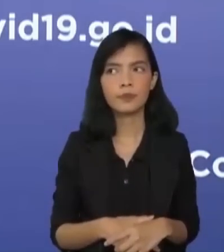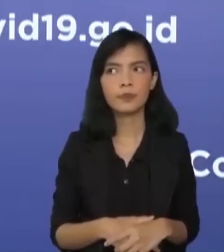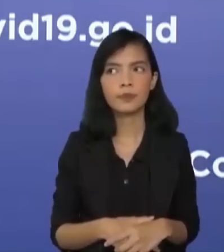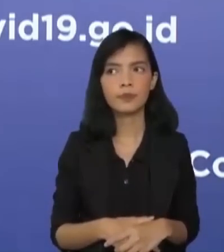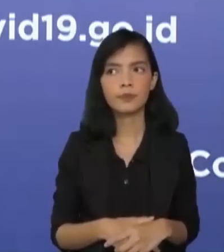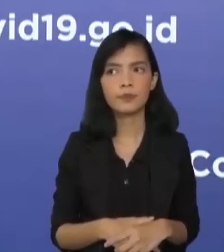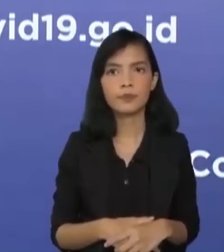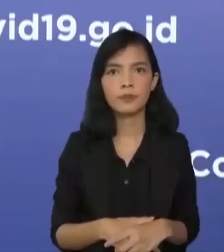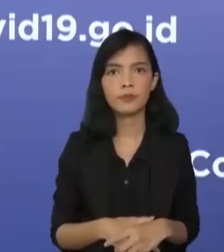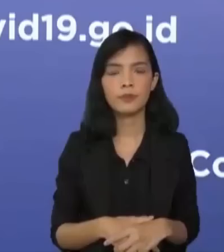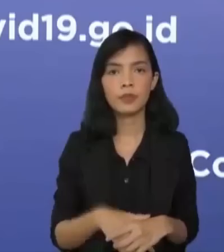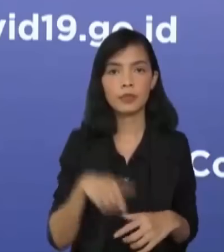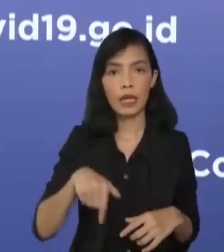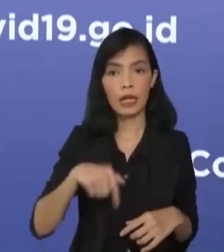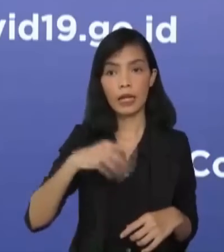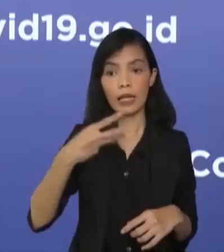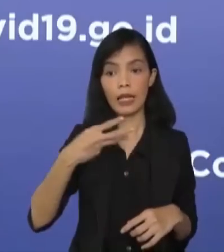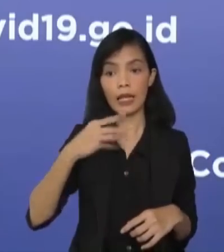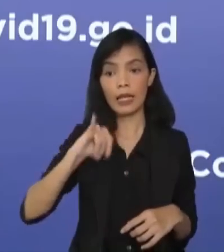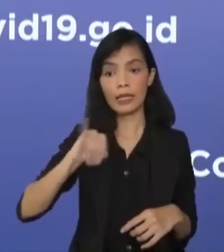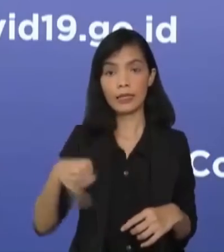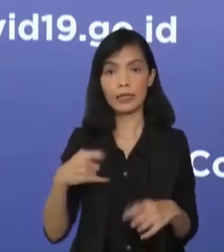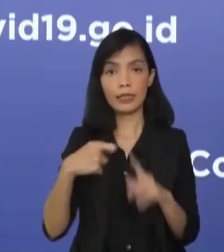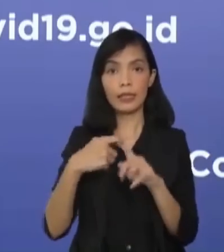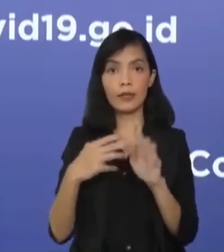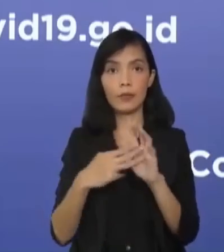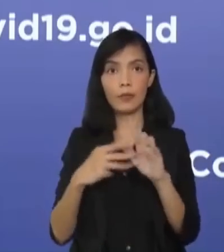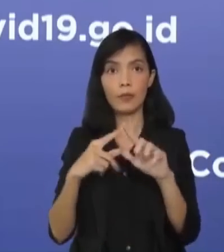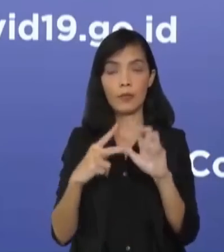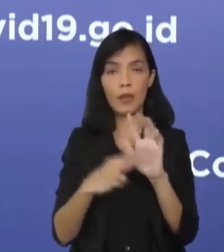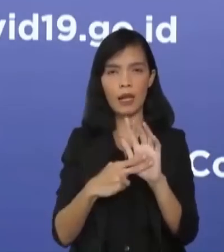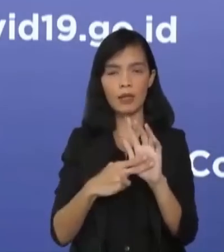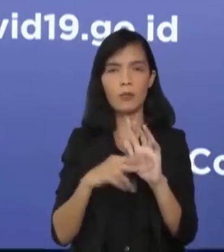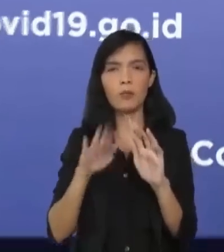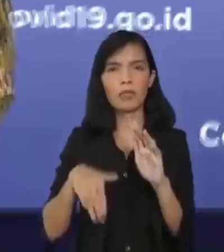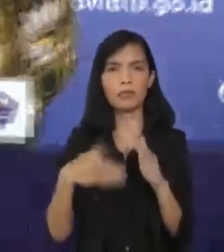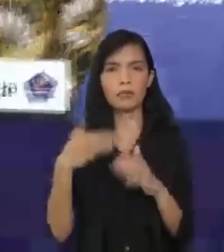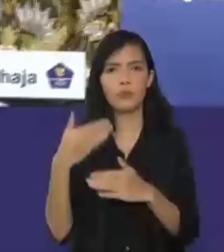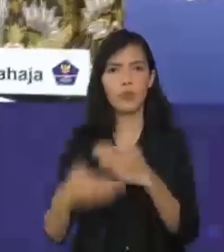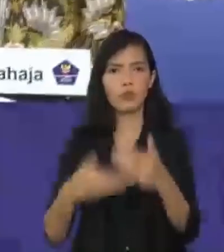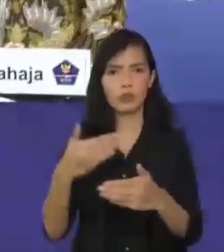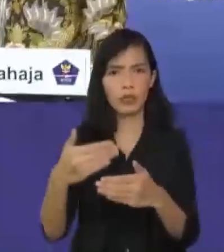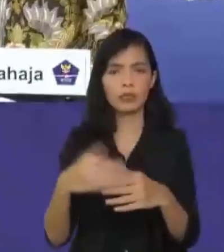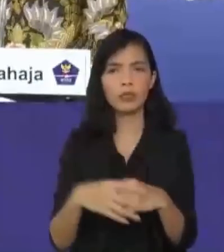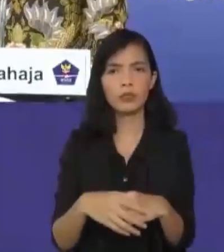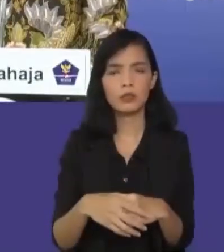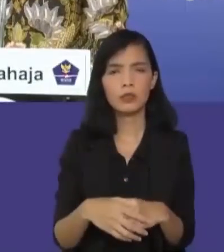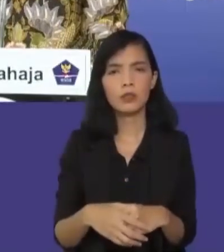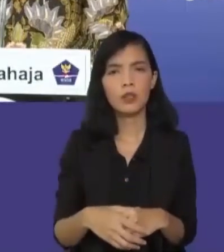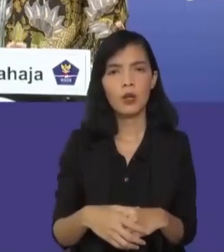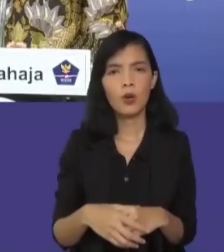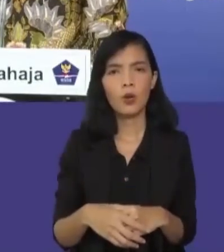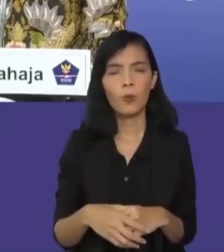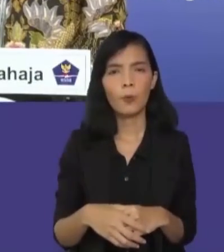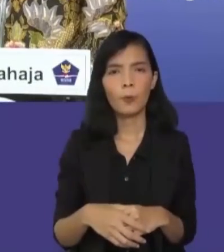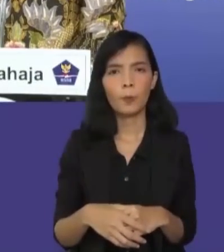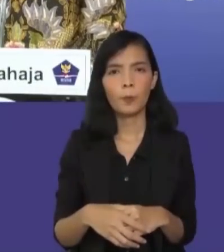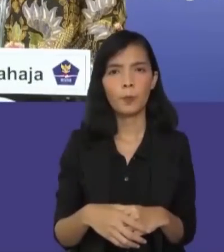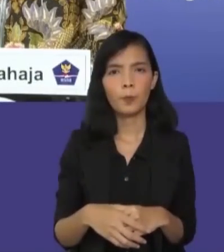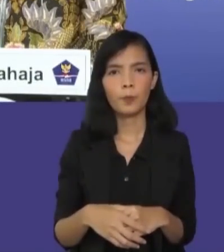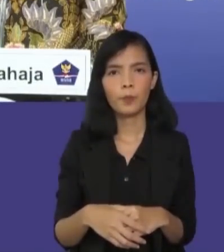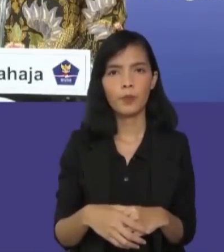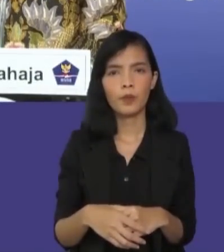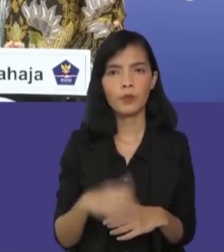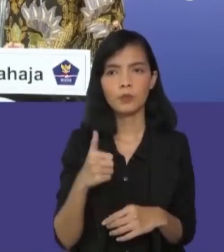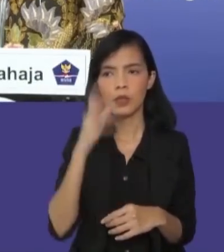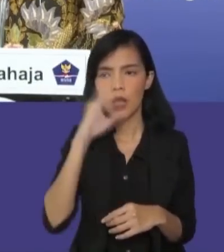saat ini lembaga Eijkman sedang melakukan whole genome sequencing yang nantinya sangat diperlukan untuk